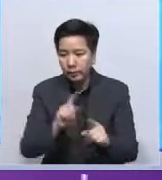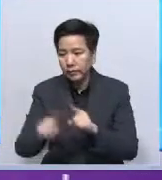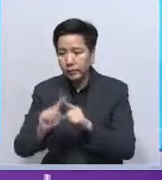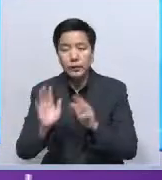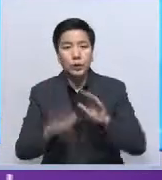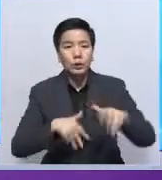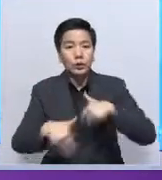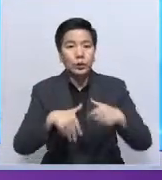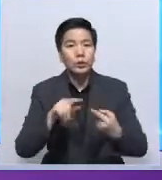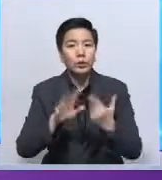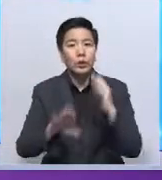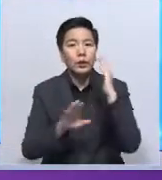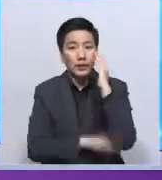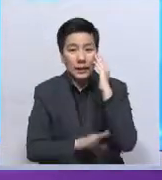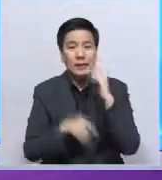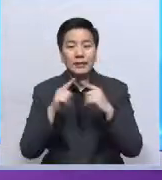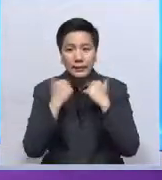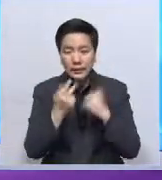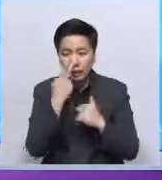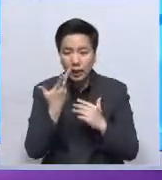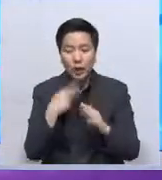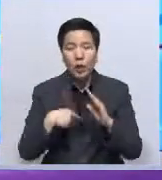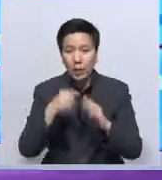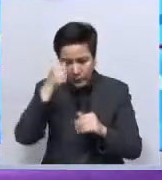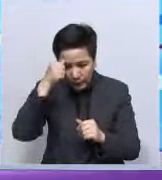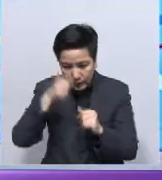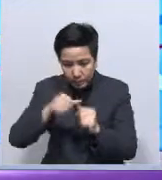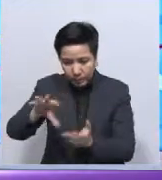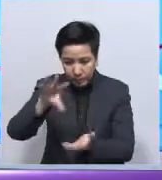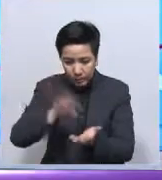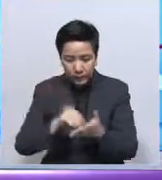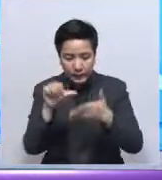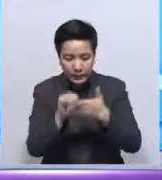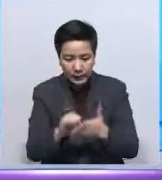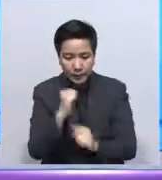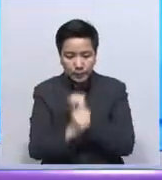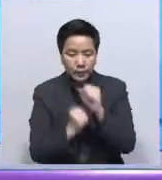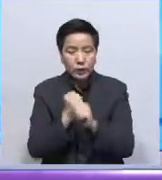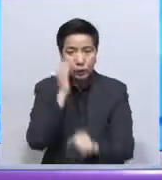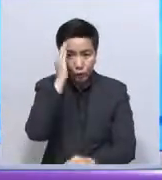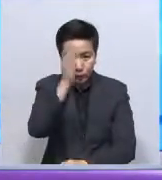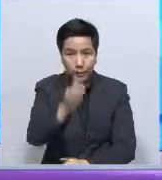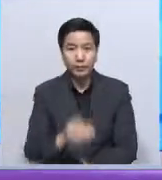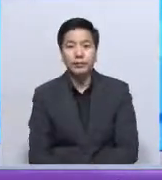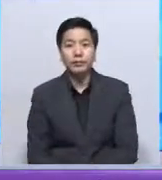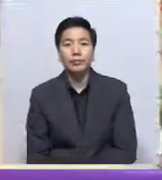ประชาชนที่สถานีขนส่งสายใต้แล้วก็เตรียมถอดบทเรียนเพื่อนำไปปรับปรุงในปีต่อๆไปด้วยค่ะ